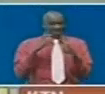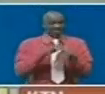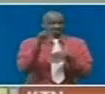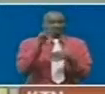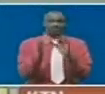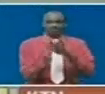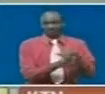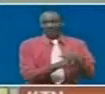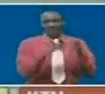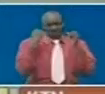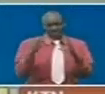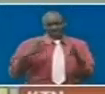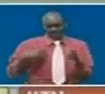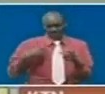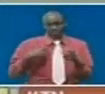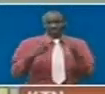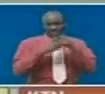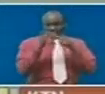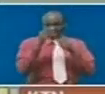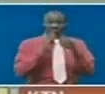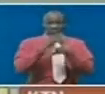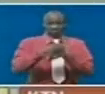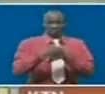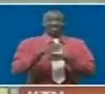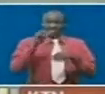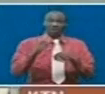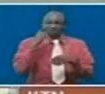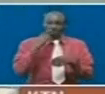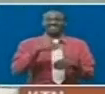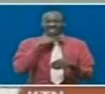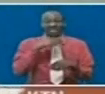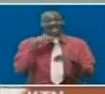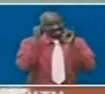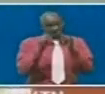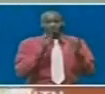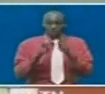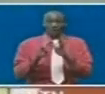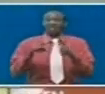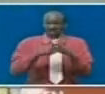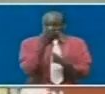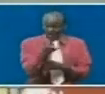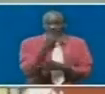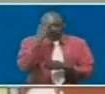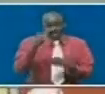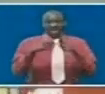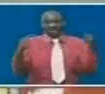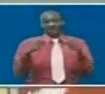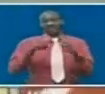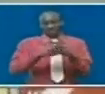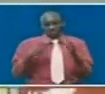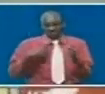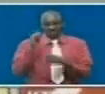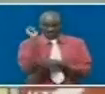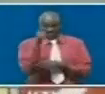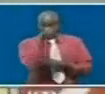Watu zaidi ya 700 wameuawa nchini Sudan Kusini kwenye mapigano mapya ambayo yamesababishwa na uhasama baina ya rais